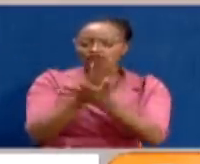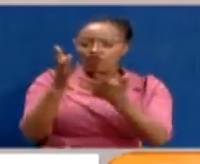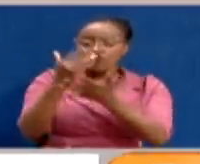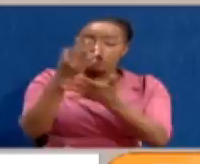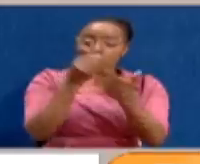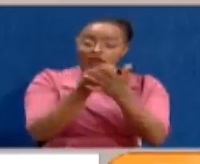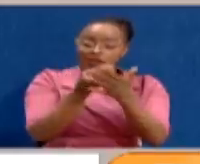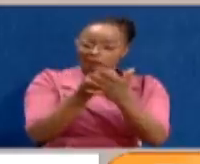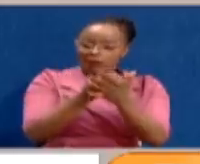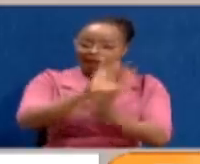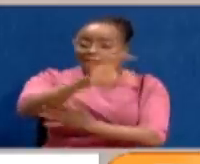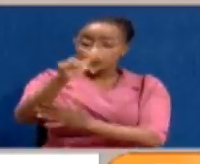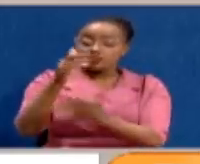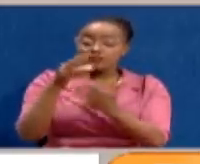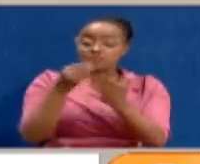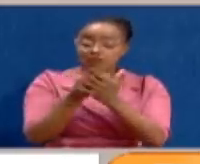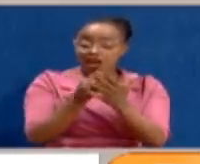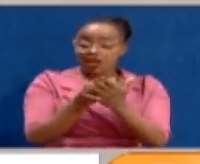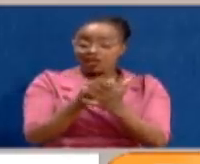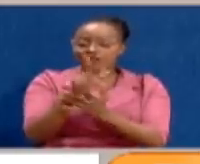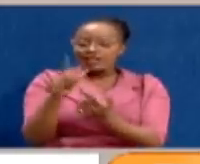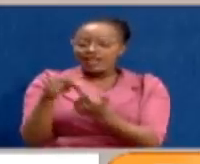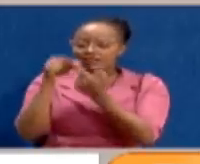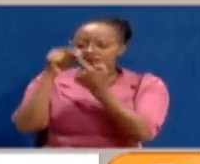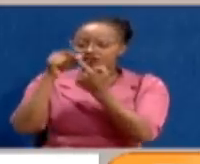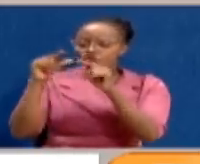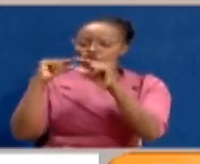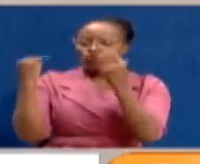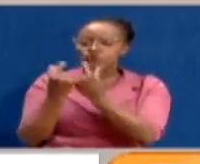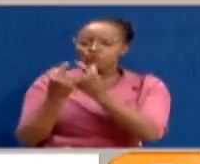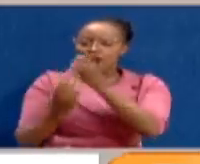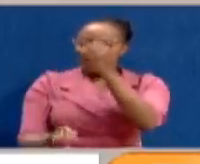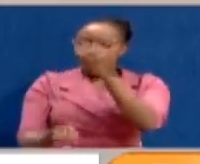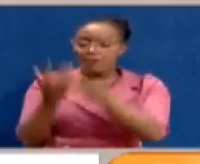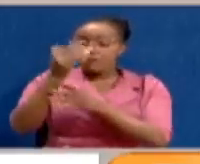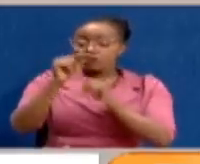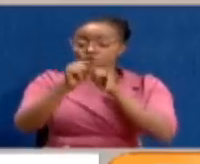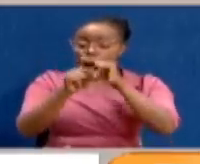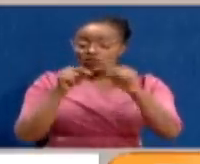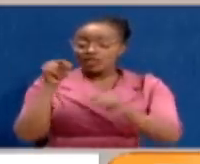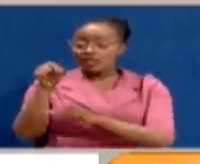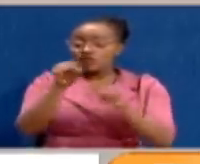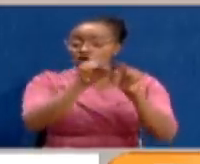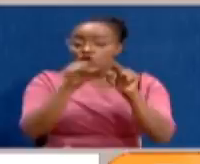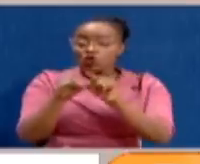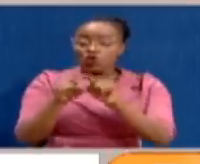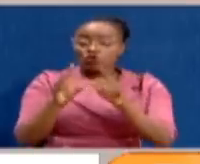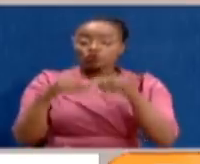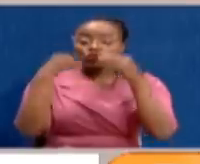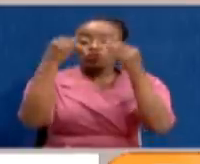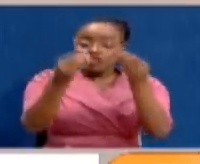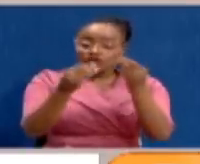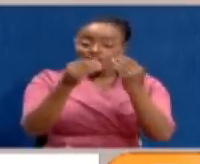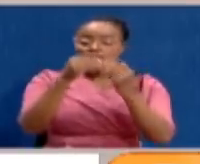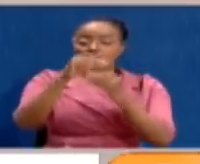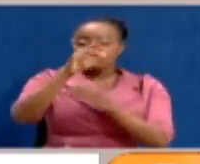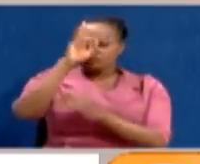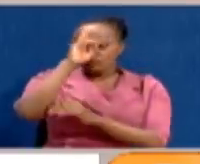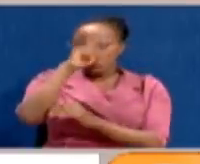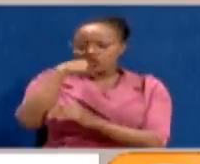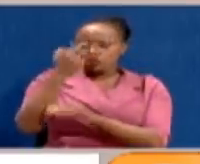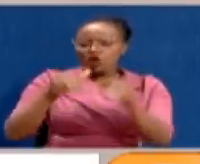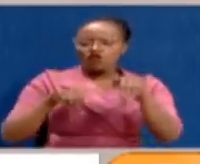kaunti. Malala alidai kikosi maalum kimebuniwa kumtoa uhai na hata kutoa orodha ya maofisa wanaomwandama